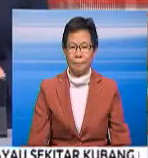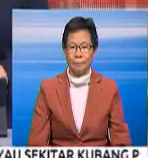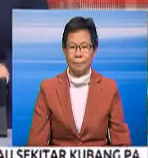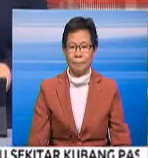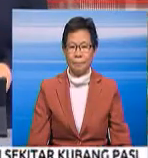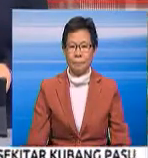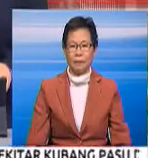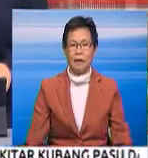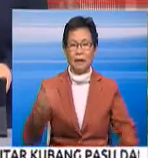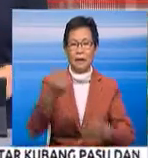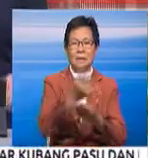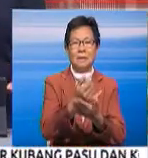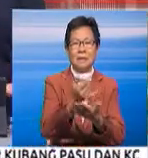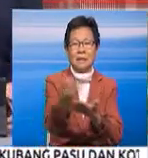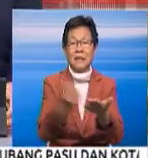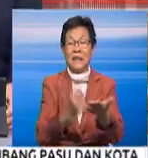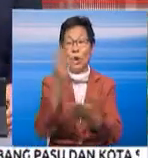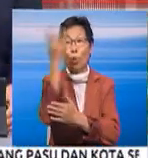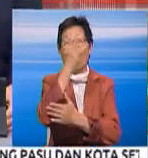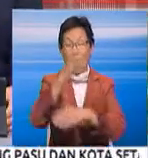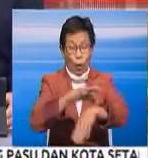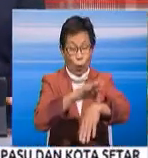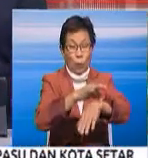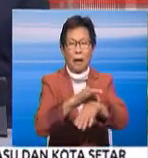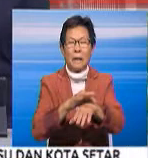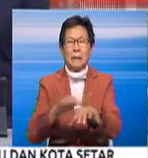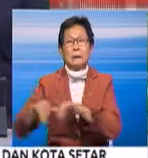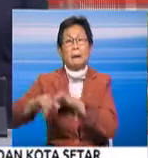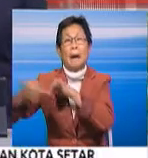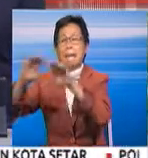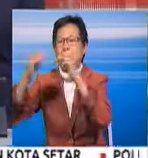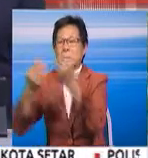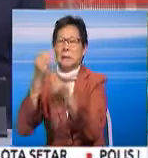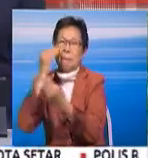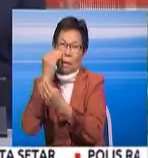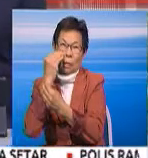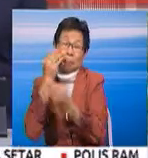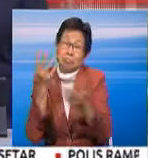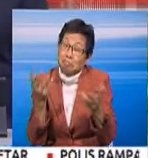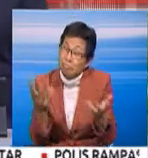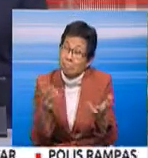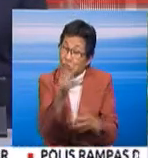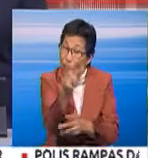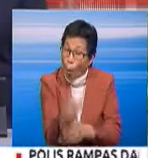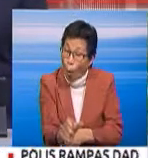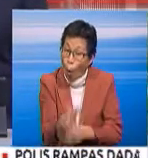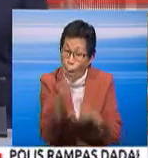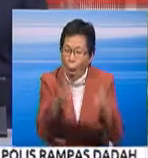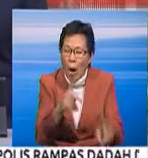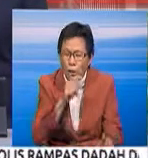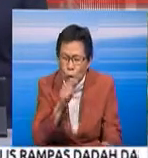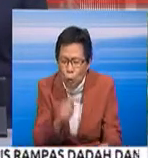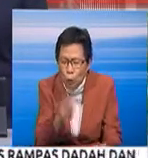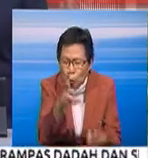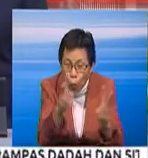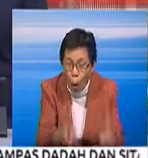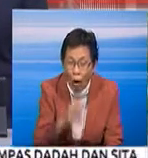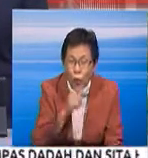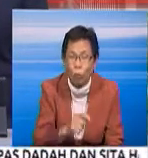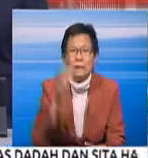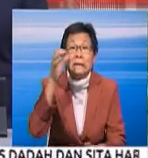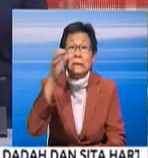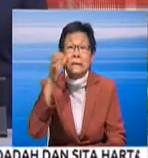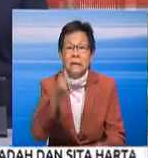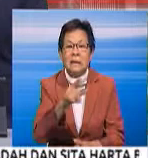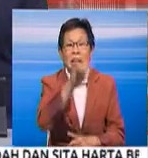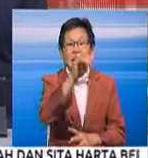Seni wayang kulit biasanya sinonim dengan masyarakat Melayu. Bagaimanapun, seorang warga emas berbangsa Cina,